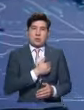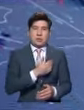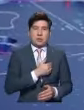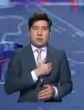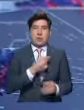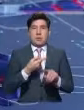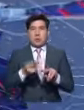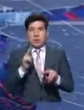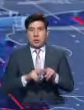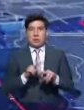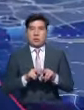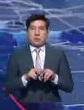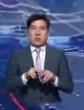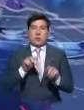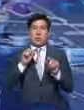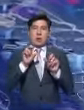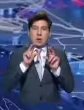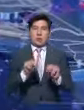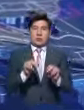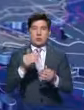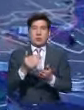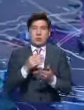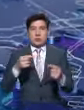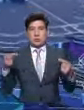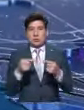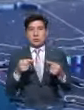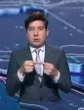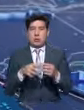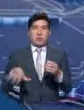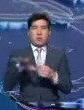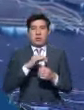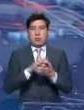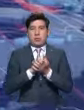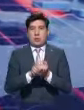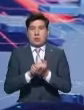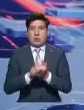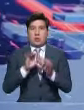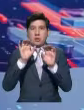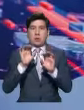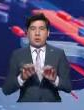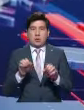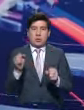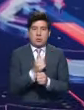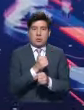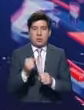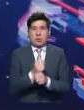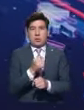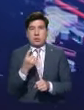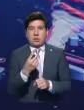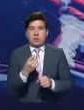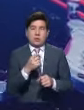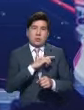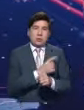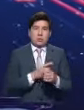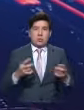жауап берейін. Тұрмыстық зорлық-зомбылыққа қатысты жазаны қатайтуды толық қолдаймын. Біз заңсыздық пен қатыгездікке бір кісідей батыл қарсы тұруымыз